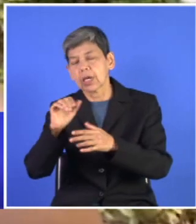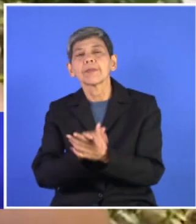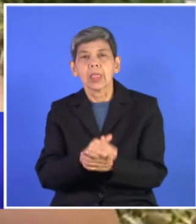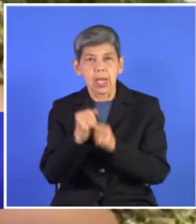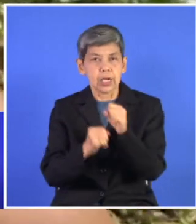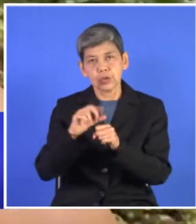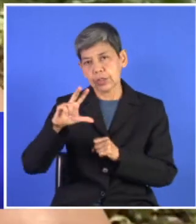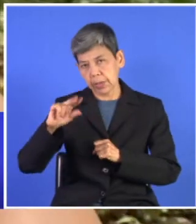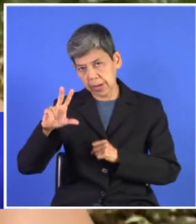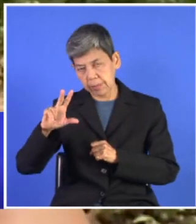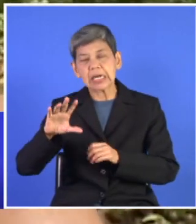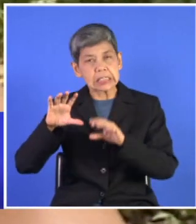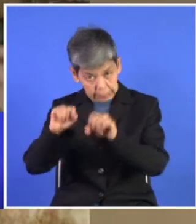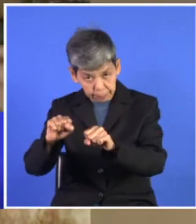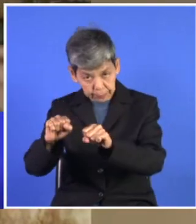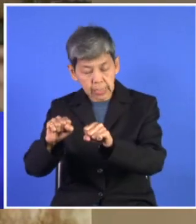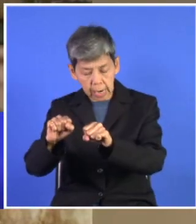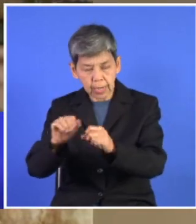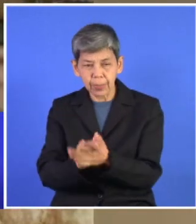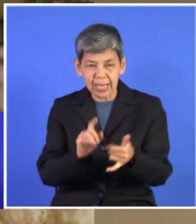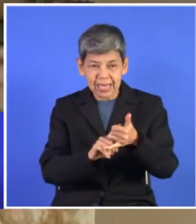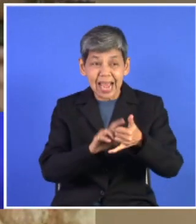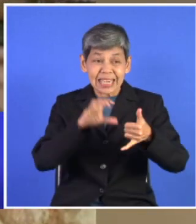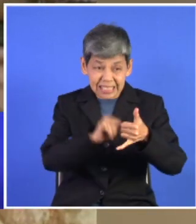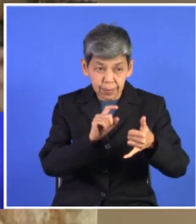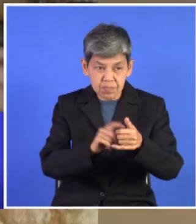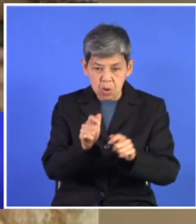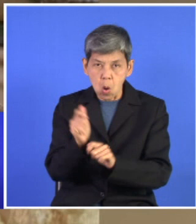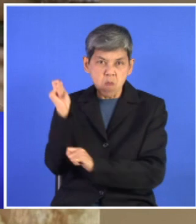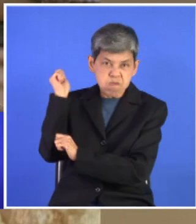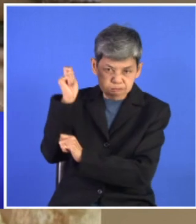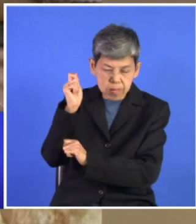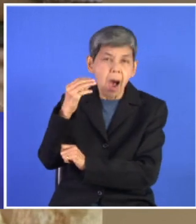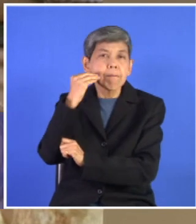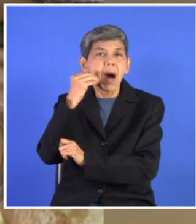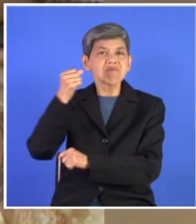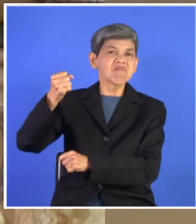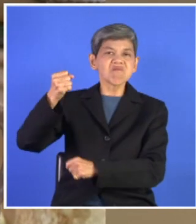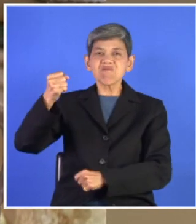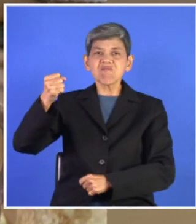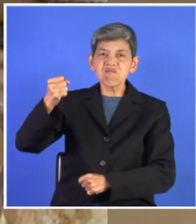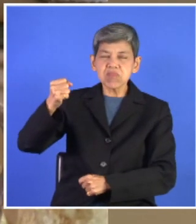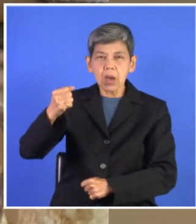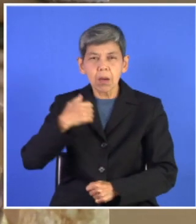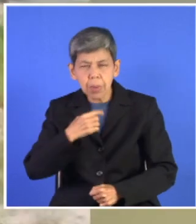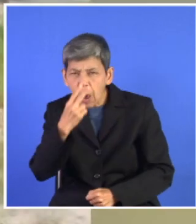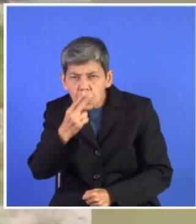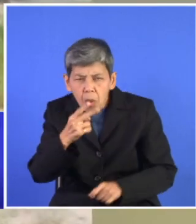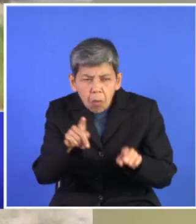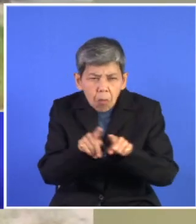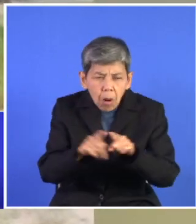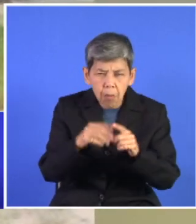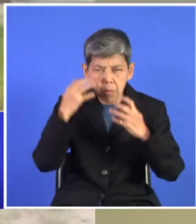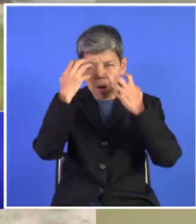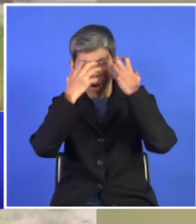ายุ33ปีจับได้แล้วนะคะ ครับ ตอนเขาไปจับเนี่ยก็ถือเคียวอยู่หน้าบ้านเนี่ยค่ะแล้วมีอาการคือคล้ายคนเม